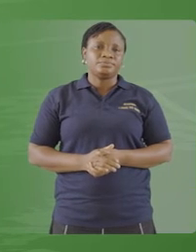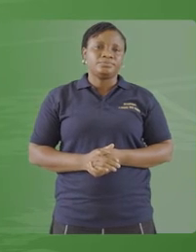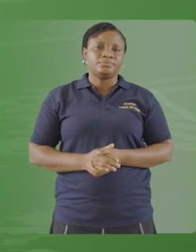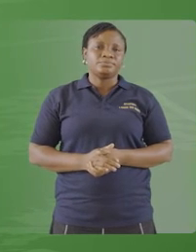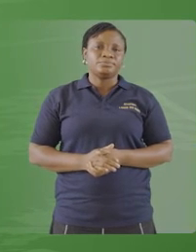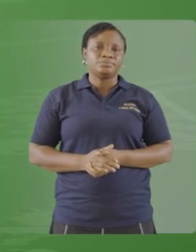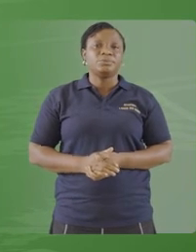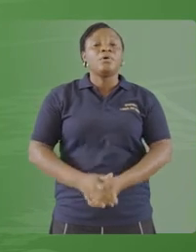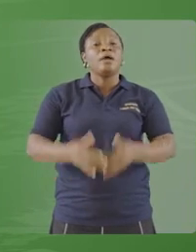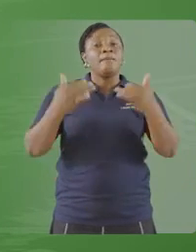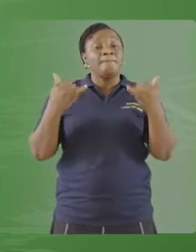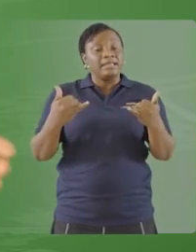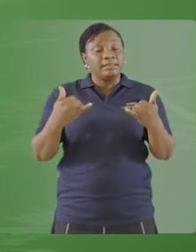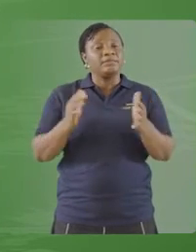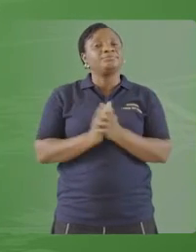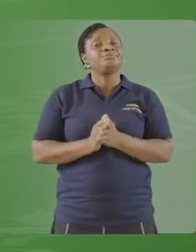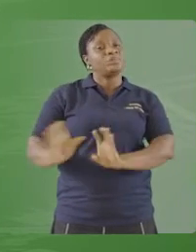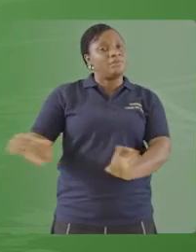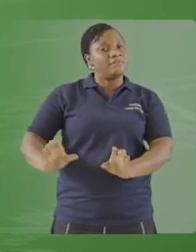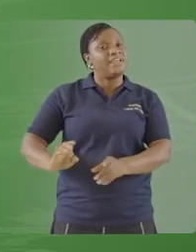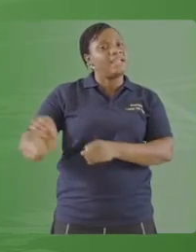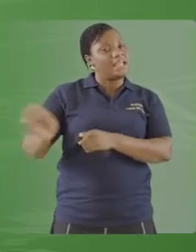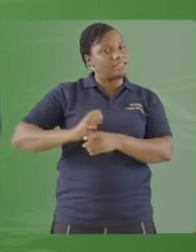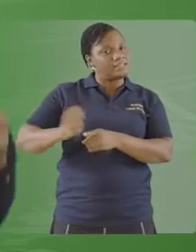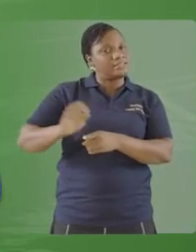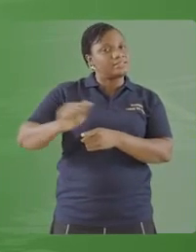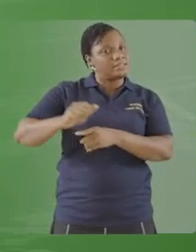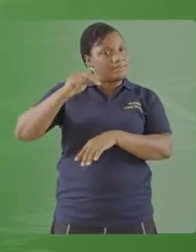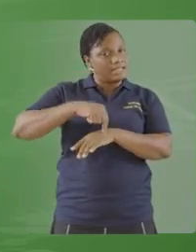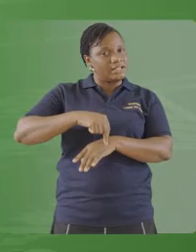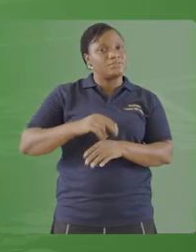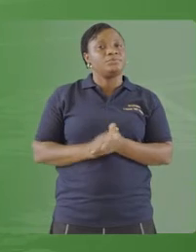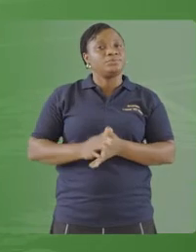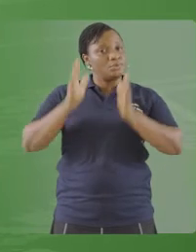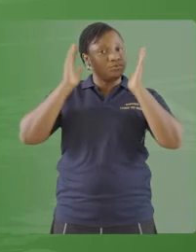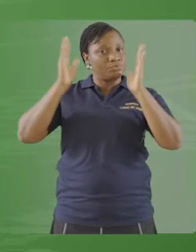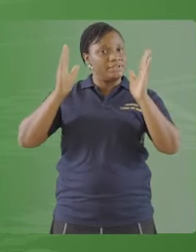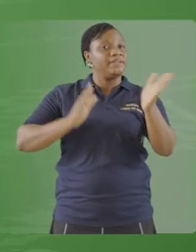Voyons ensemble un exercice d'application que je vais vous donner.